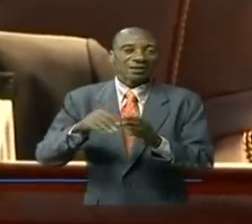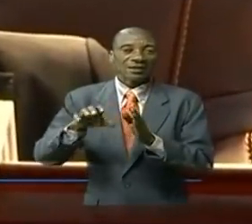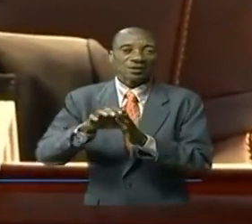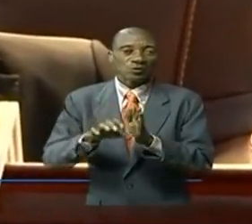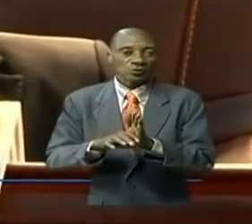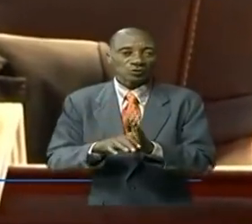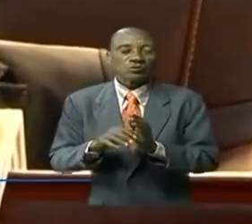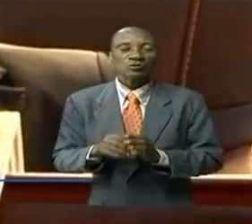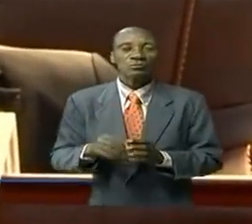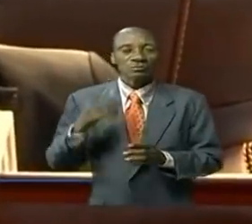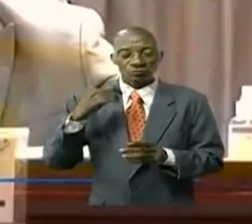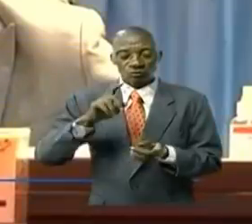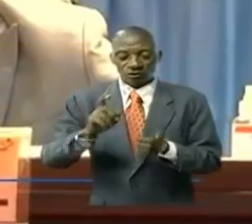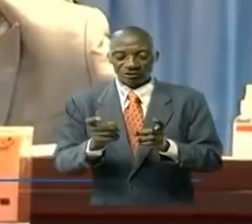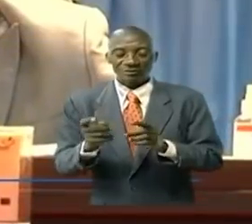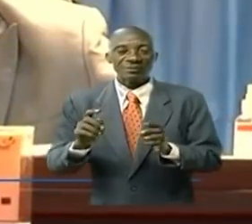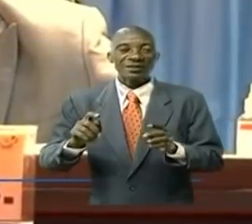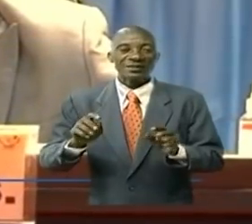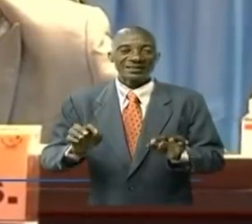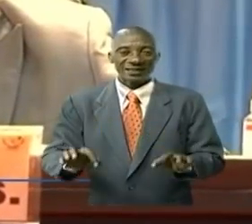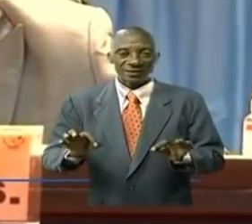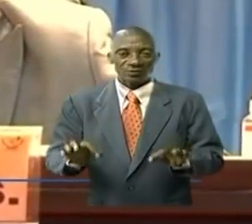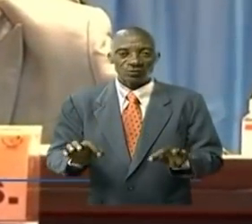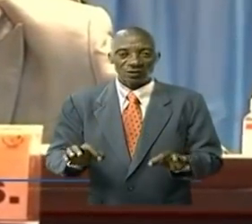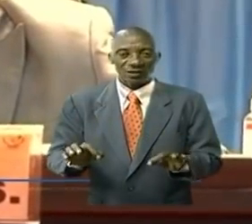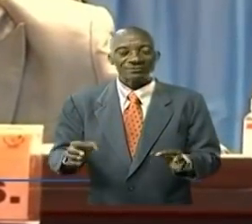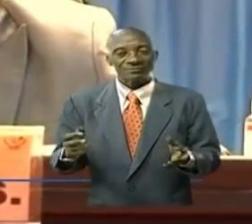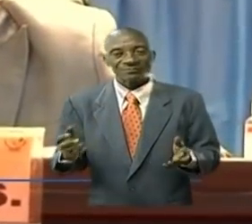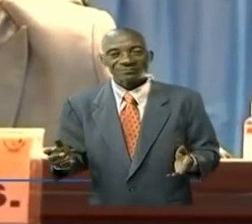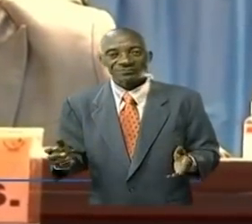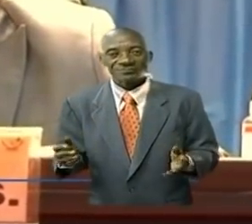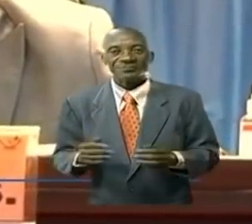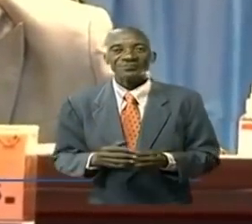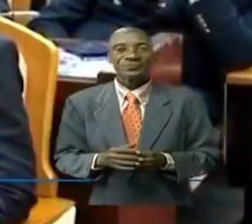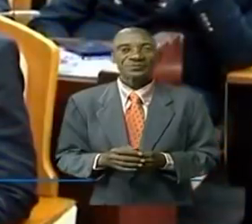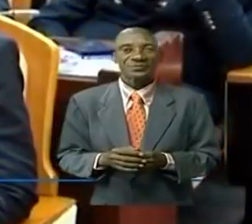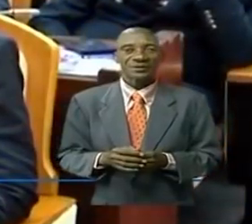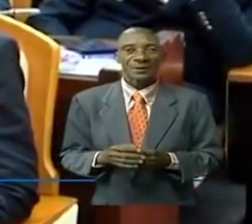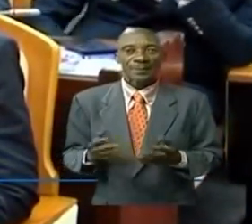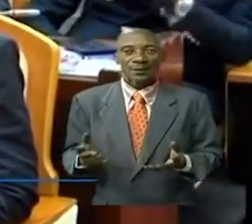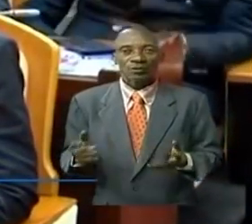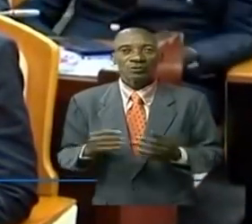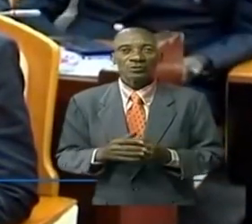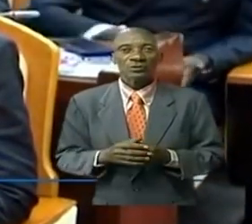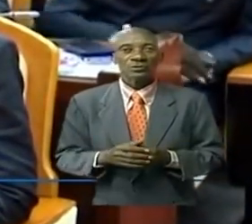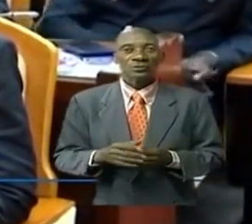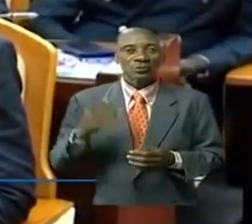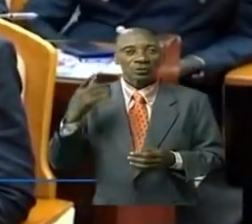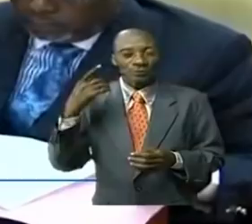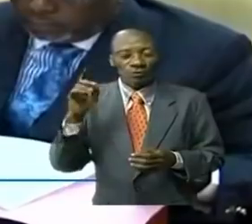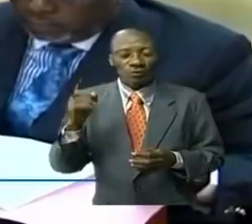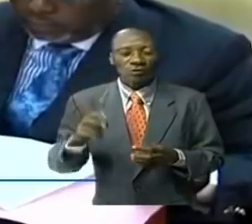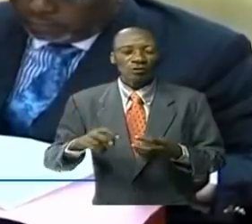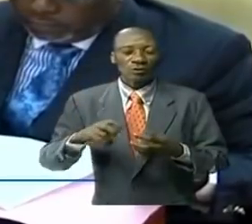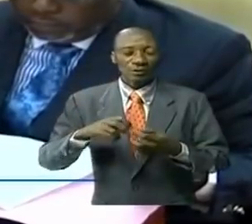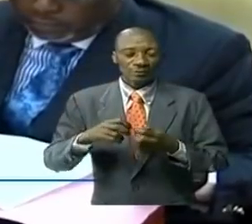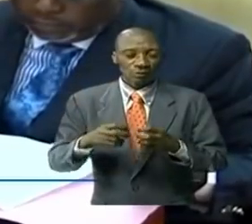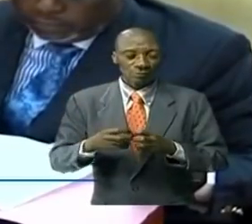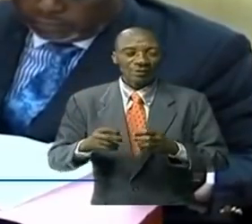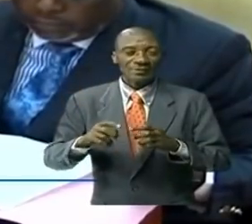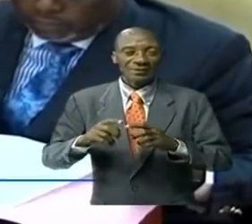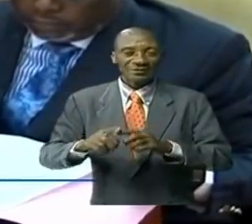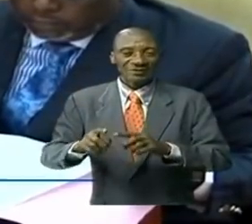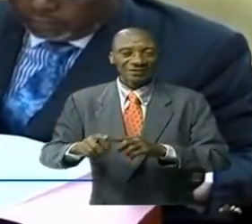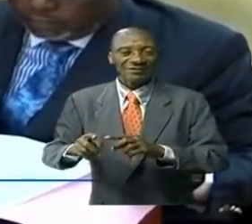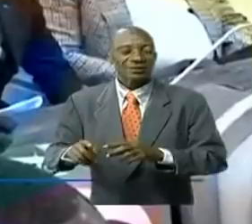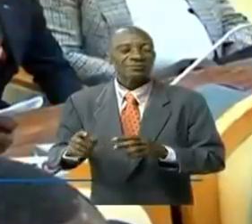à l'aménagement du territoire. Le cours à cette juridiction fait suite à la divergence de vues constatée lors de la